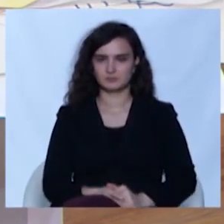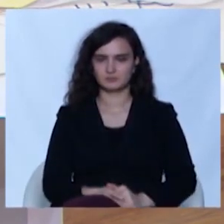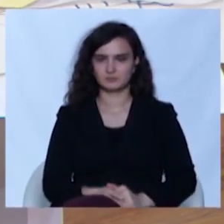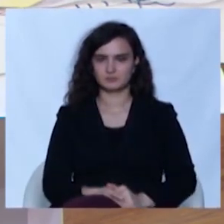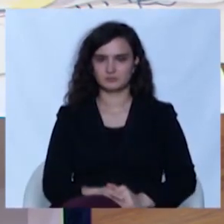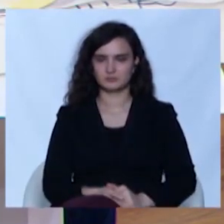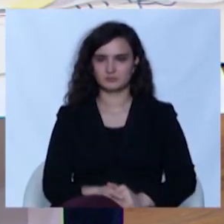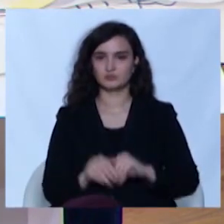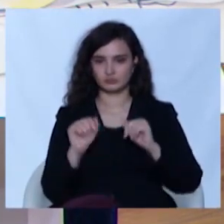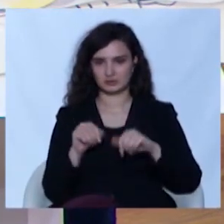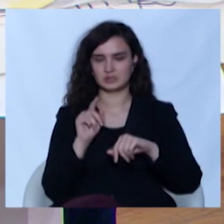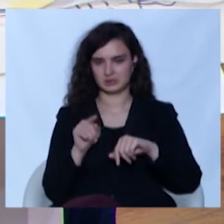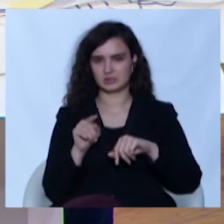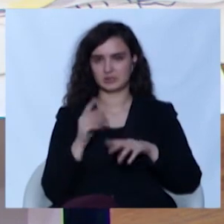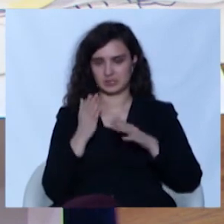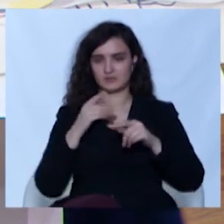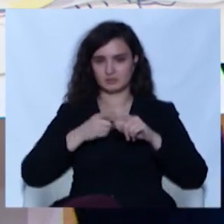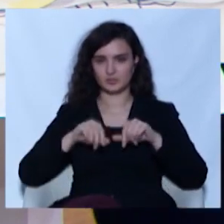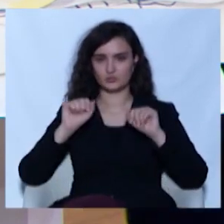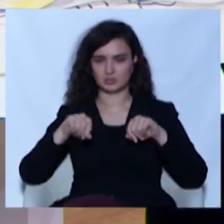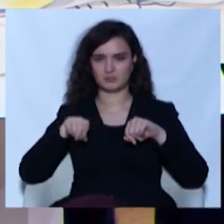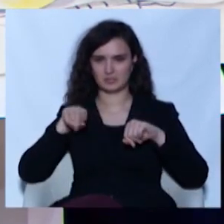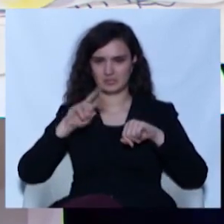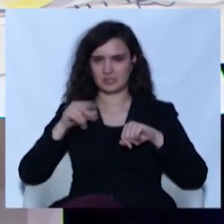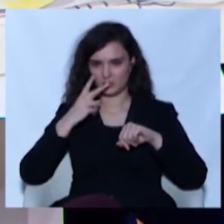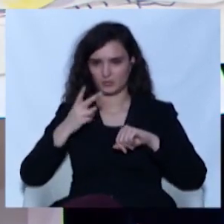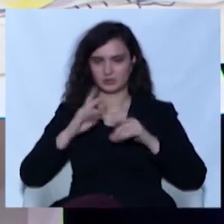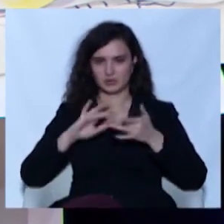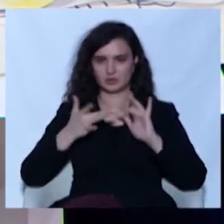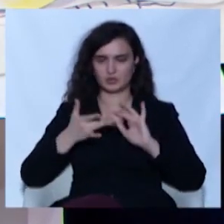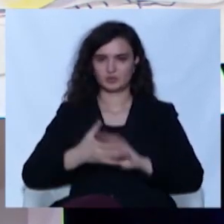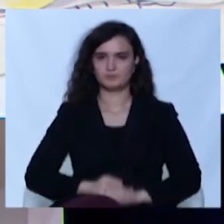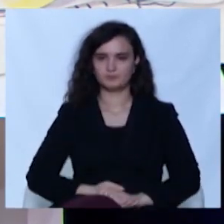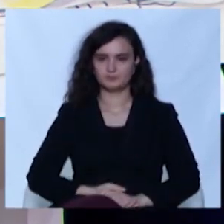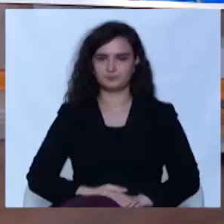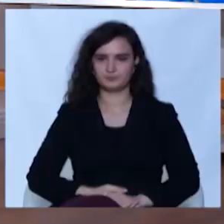Шегидзлият. Акрипот тугавта миса шуалеба да нахот.